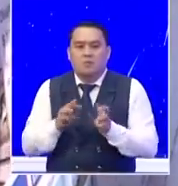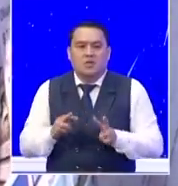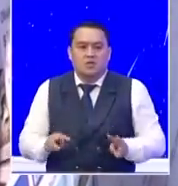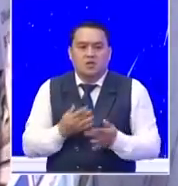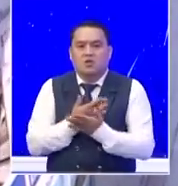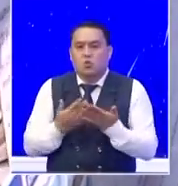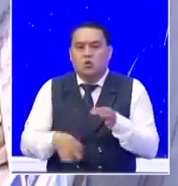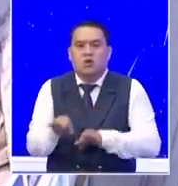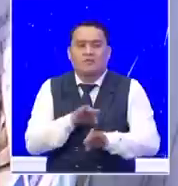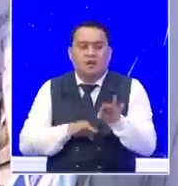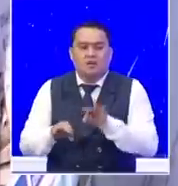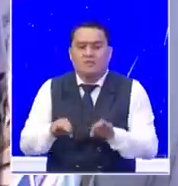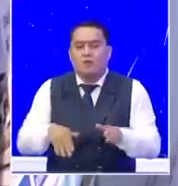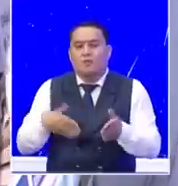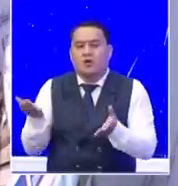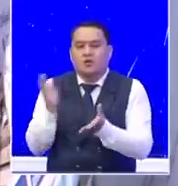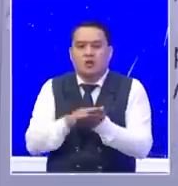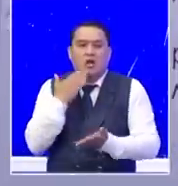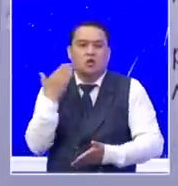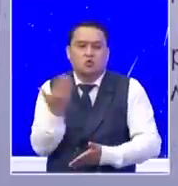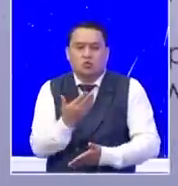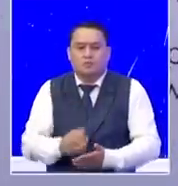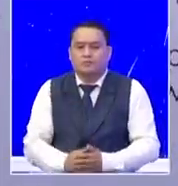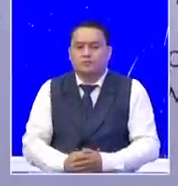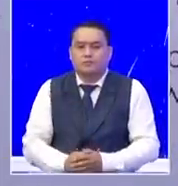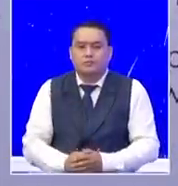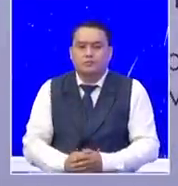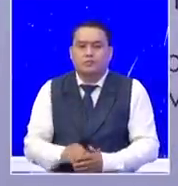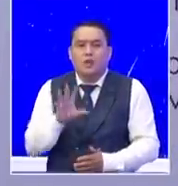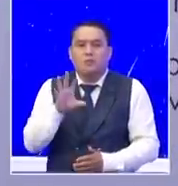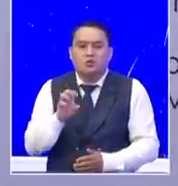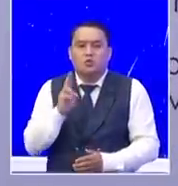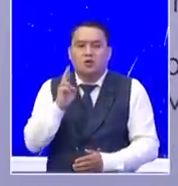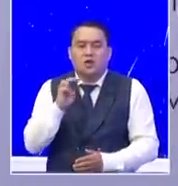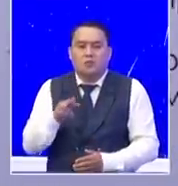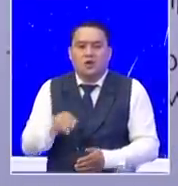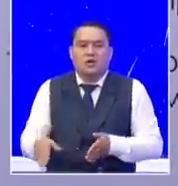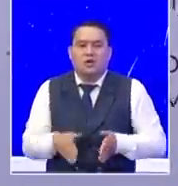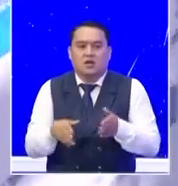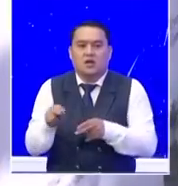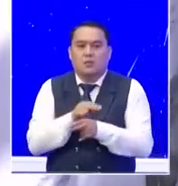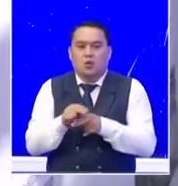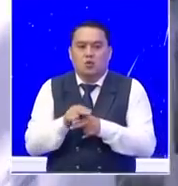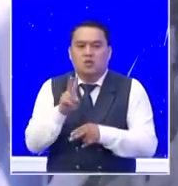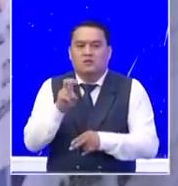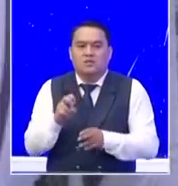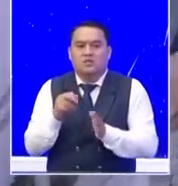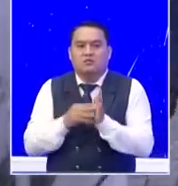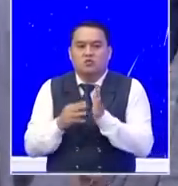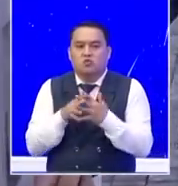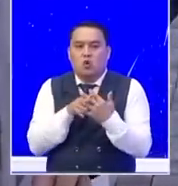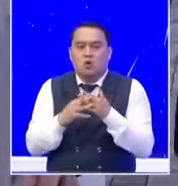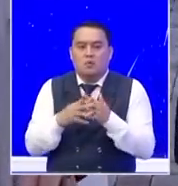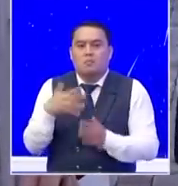ряде других инфраструктурных проектов, реализуемых в регионе. 500 километров дорог отремонтируем в 220 поселках. Здесь